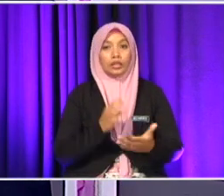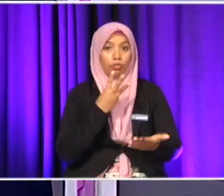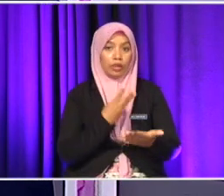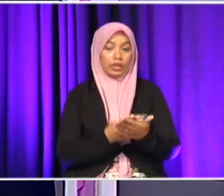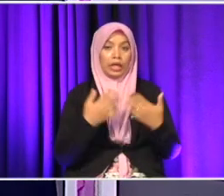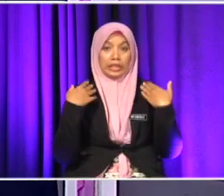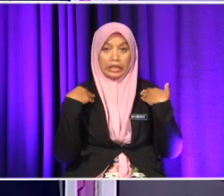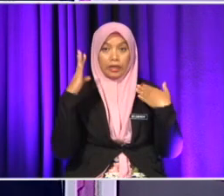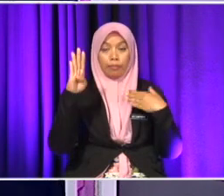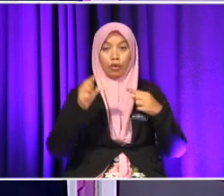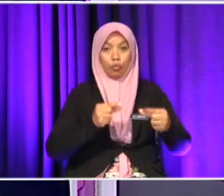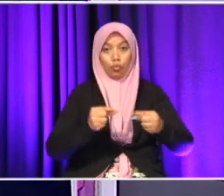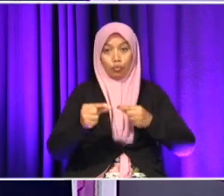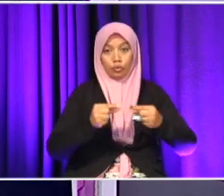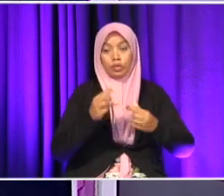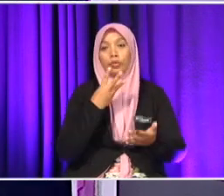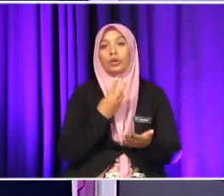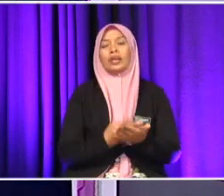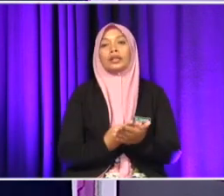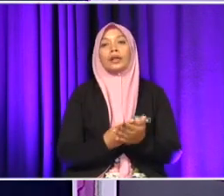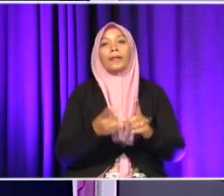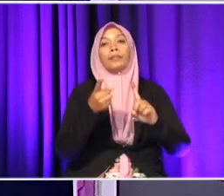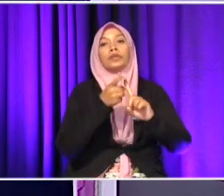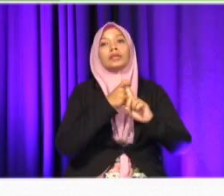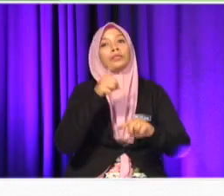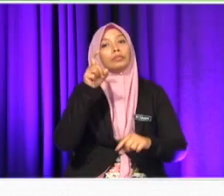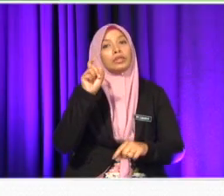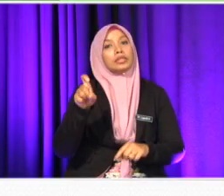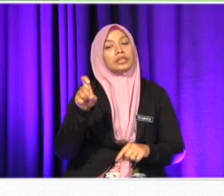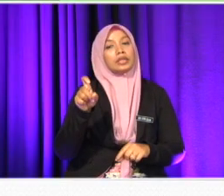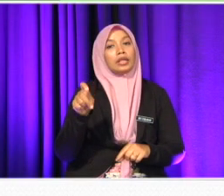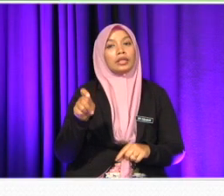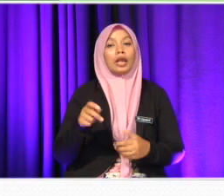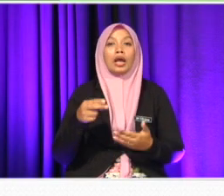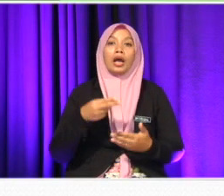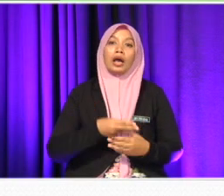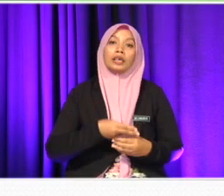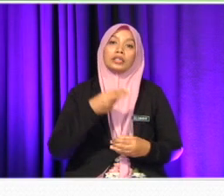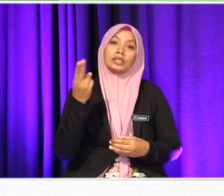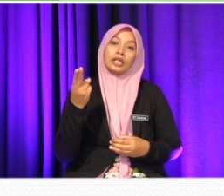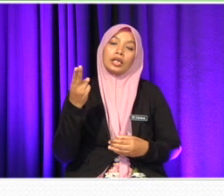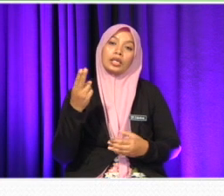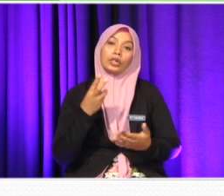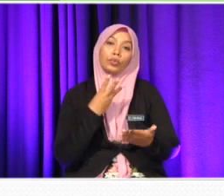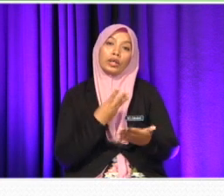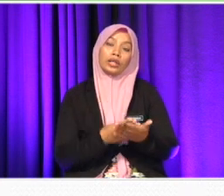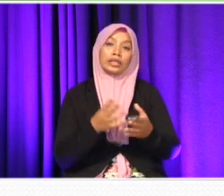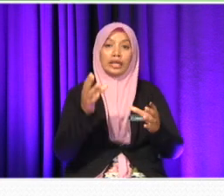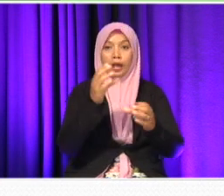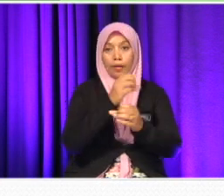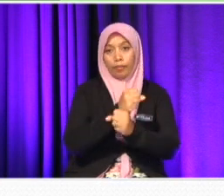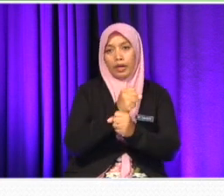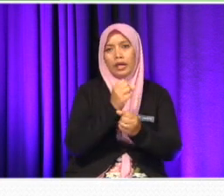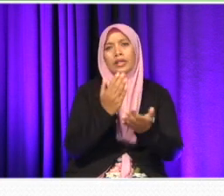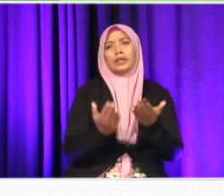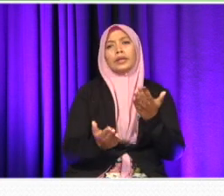keuangan Oke murid kekinian yang pertama memastikan berhasil keuangan yang dapat menampung pembelanjaan dan